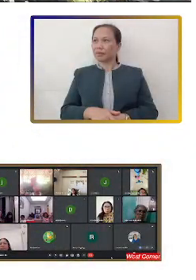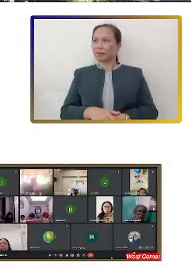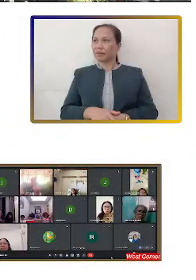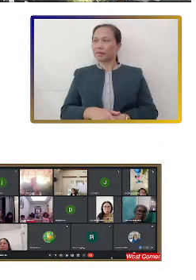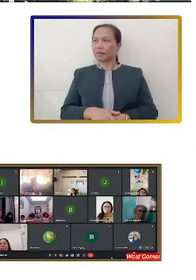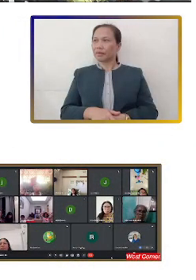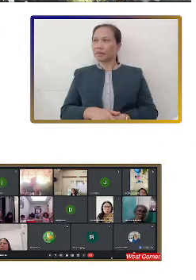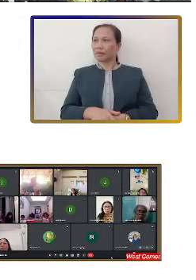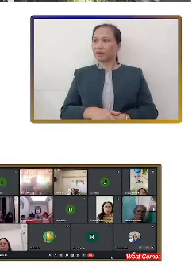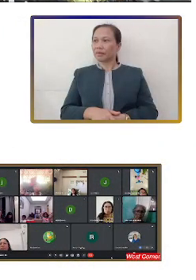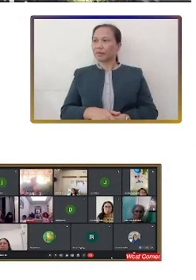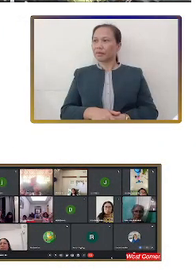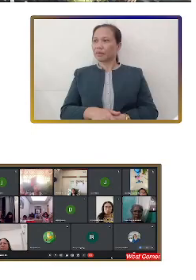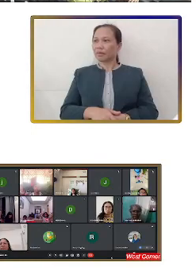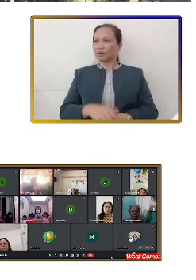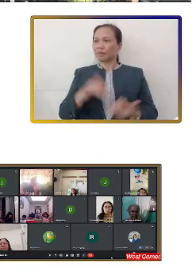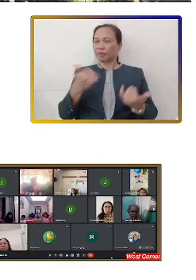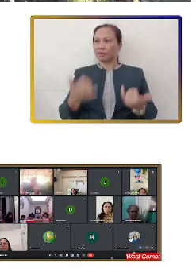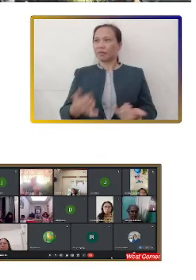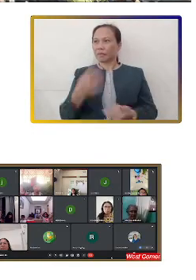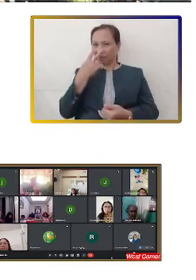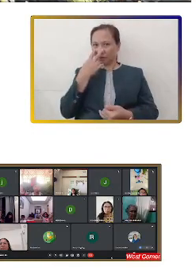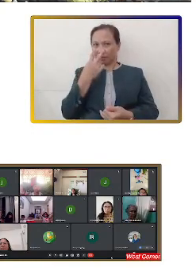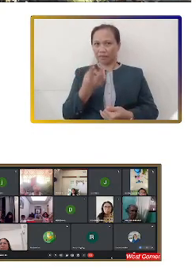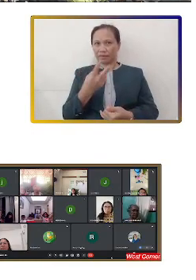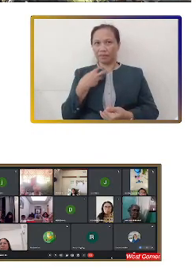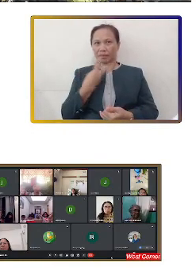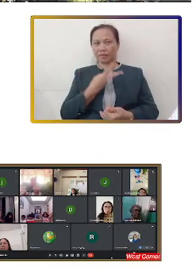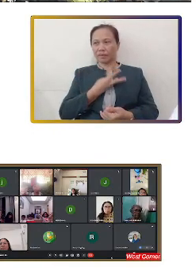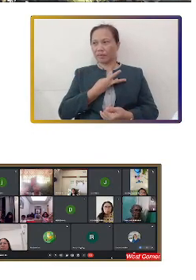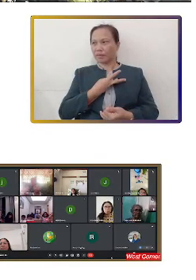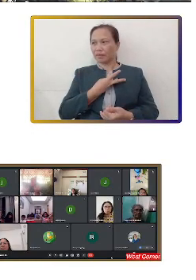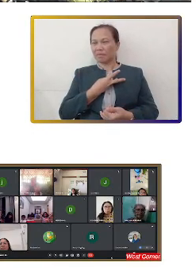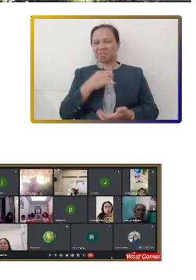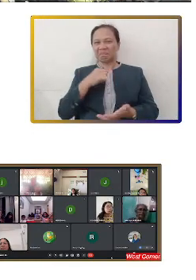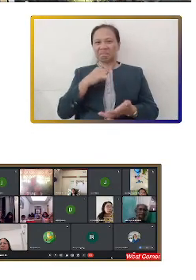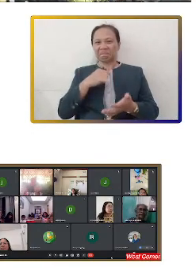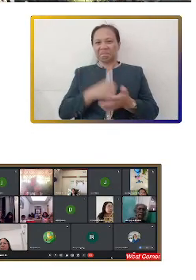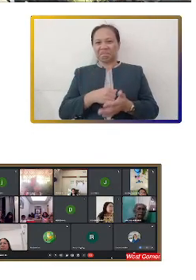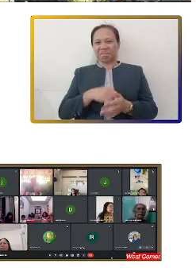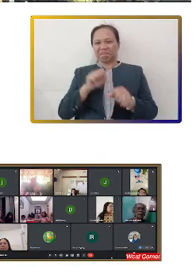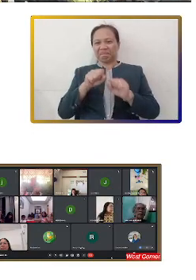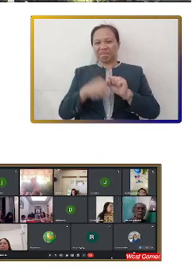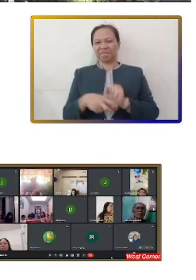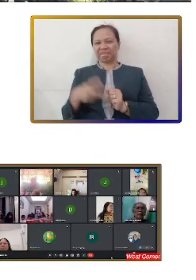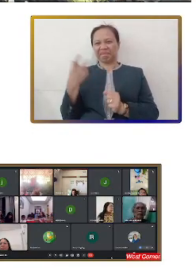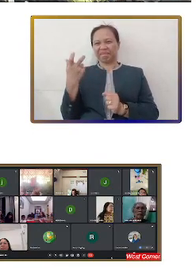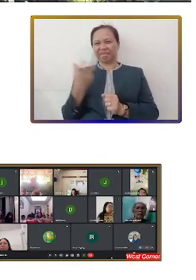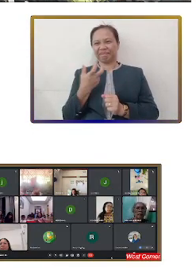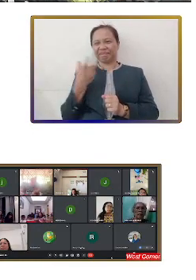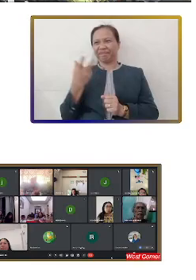yeah. So makikita niyo mga kapatid, it's so amazing. Hindi ho madali